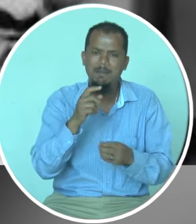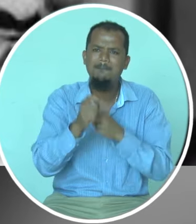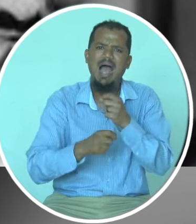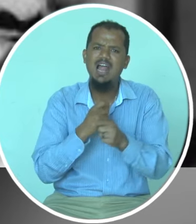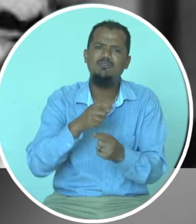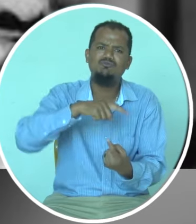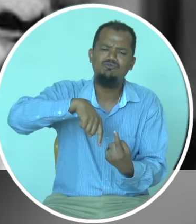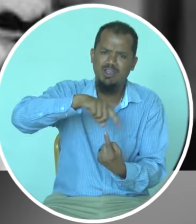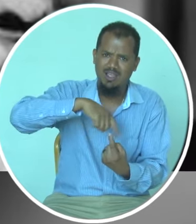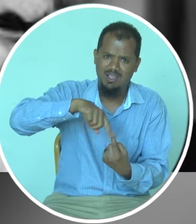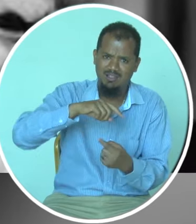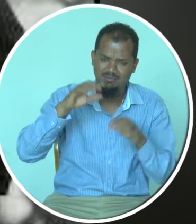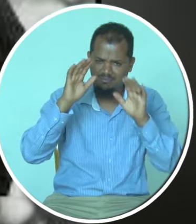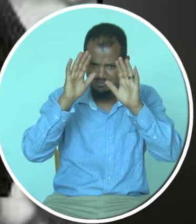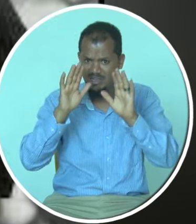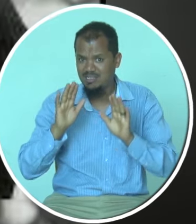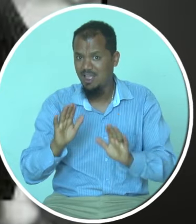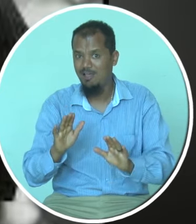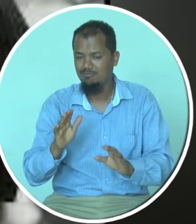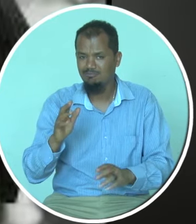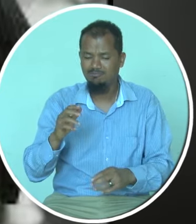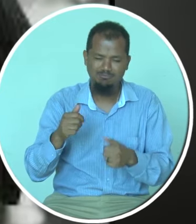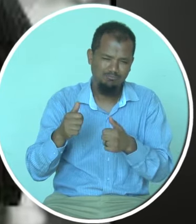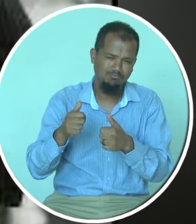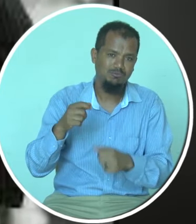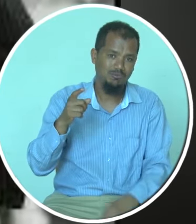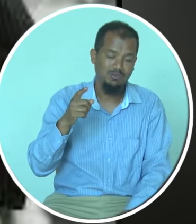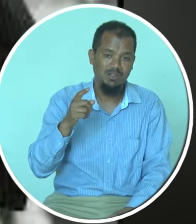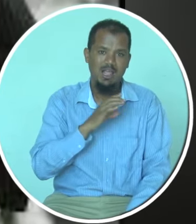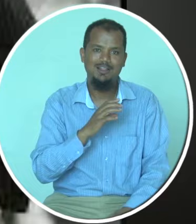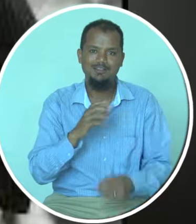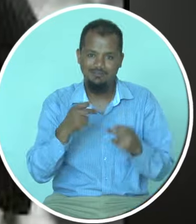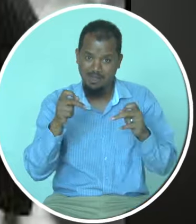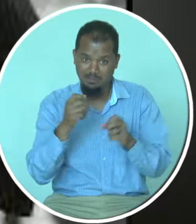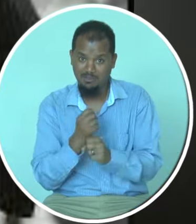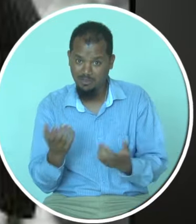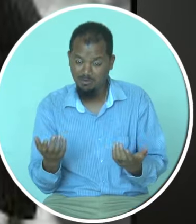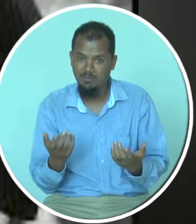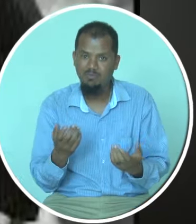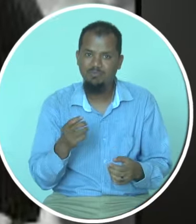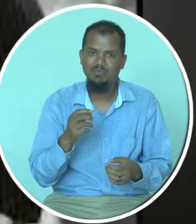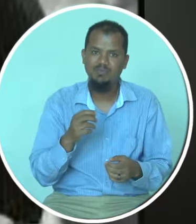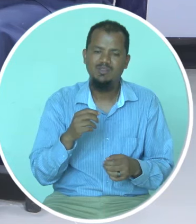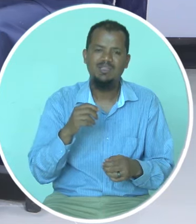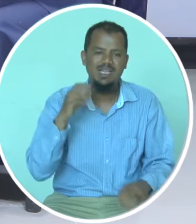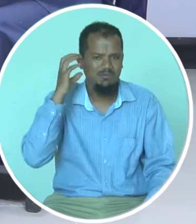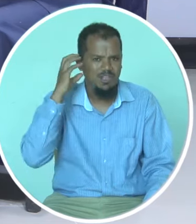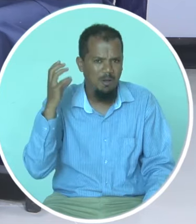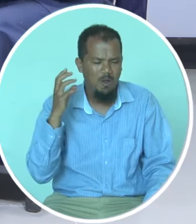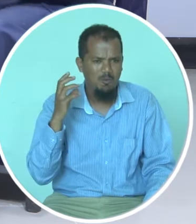ዙሪያ ተደናቂ አድናቆት ያተረፉ ገጸ ባህሪያት ናቸውና ሰሚው